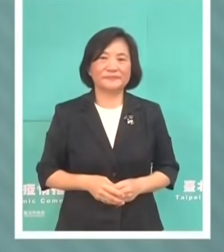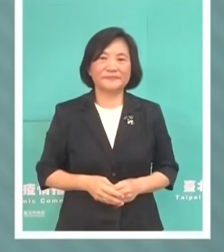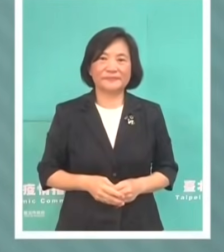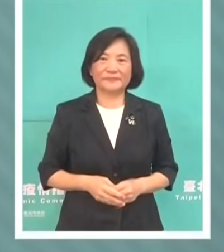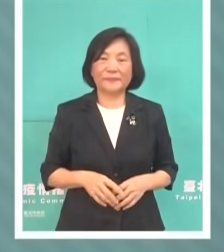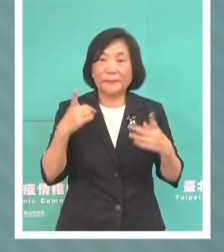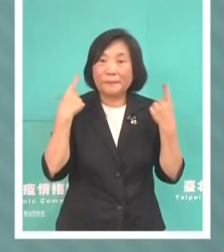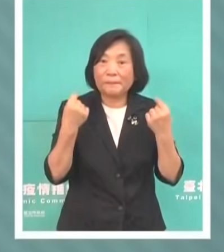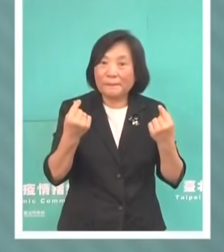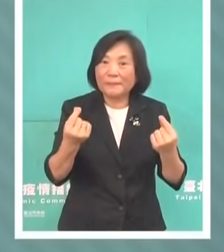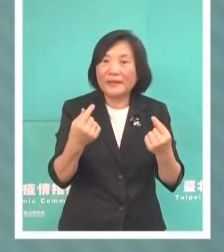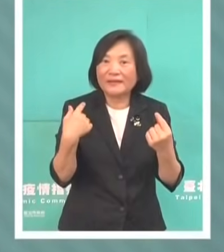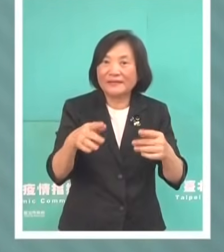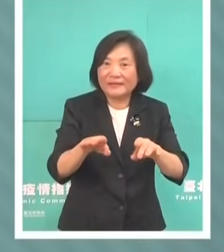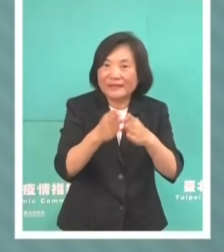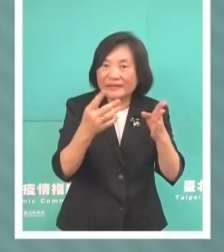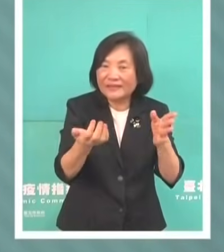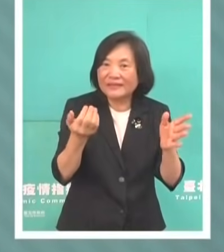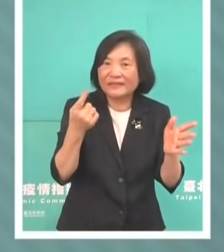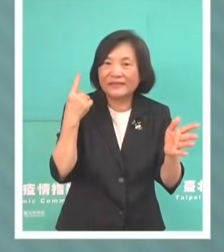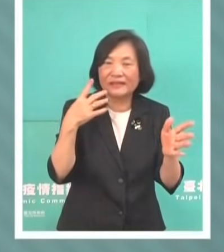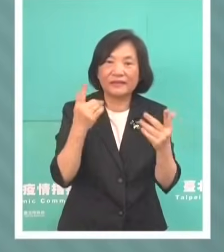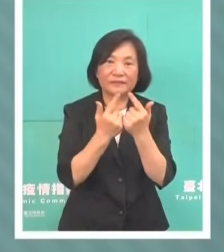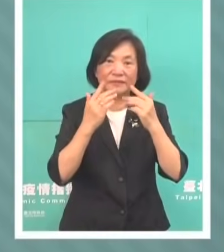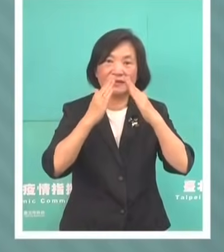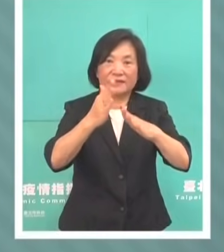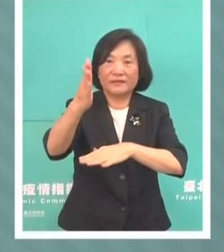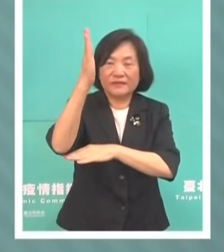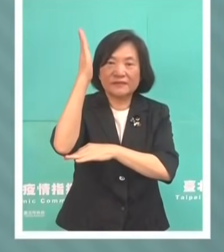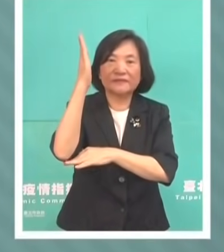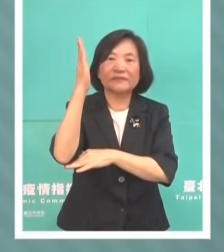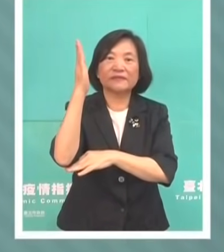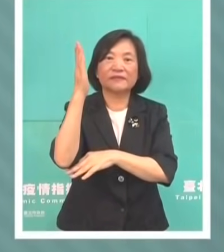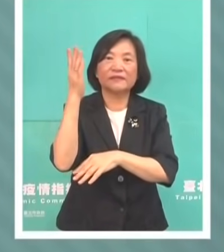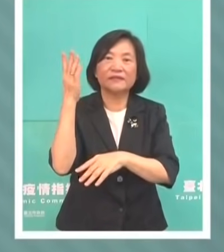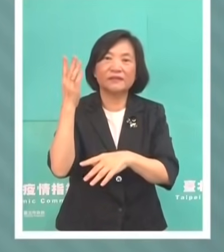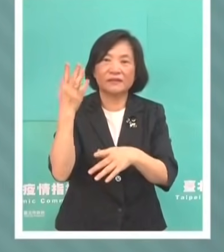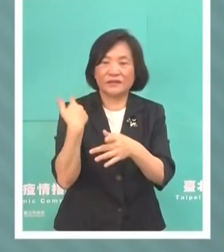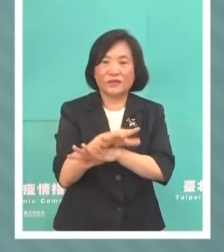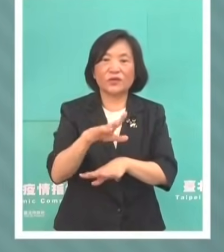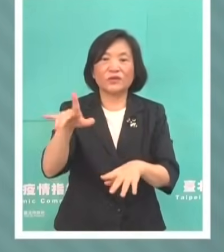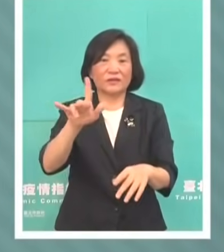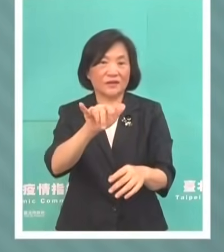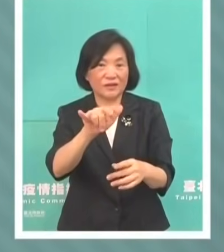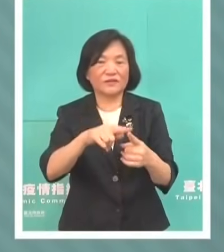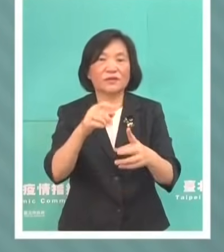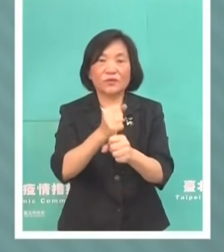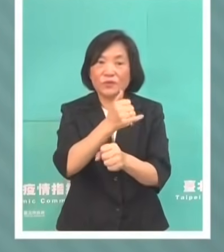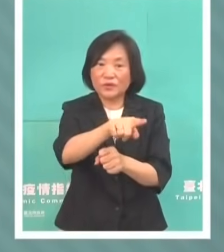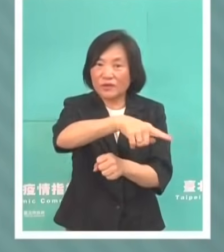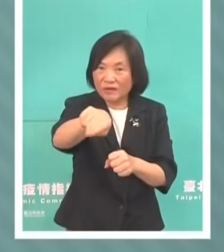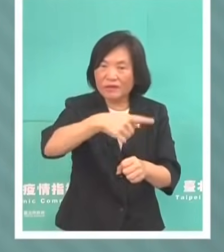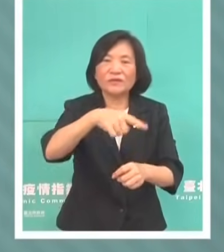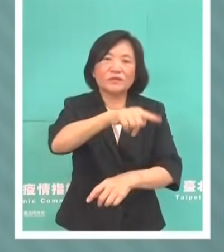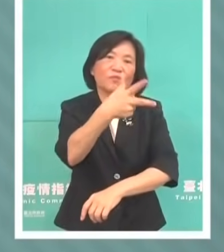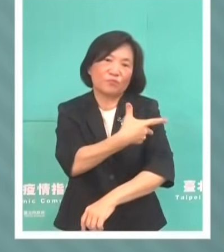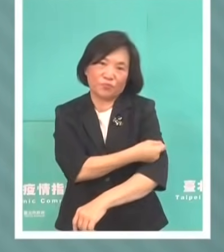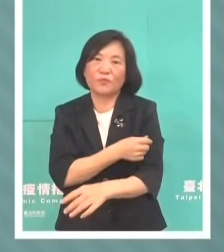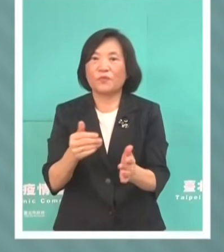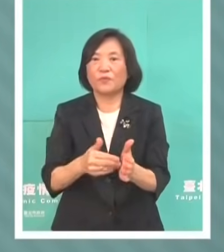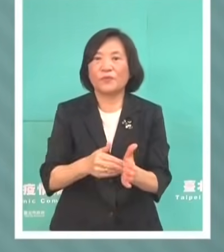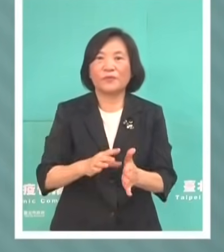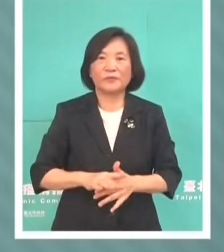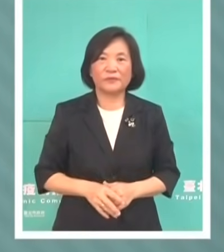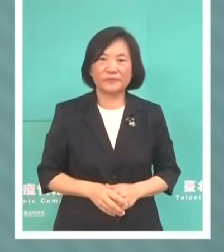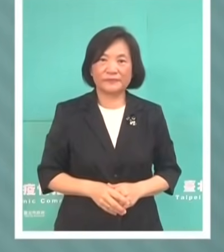始是说，因为在之前你知道，台北市政府已经让那些老师的哈工作人员都打疫苗了。那当